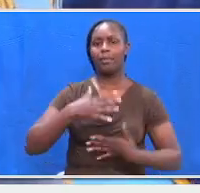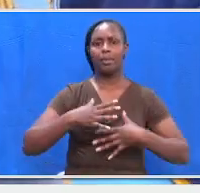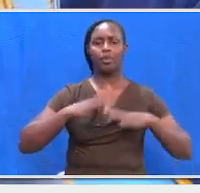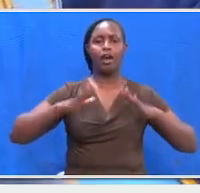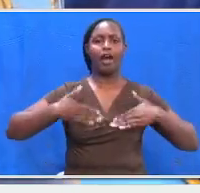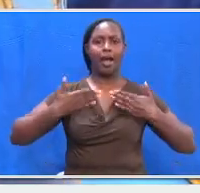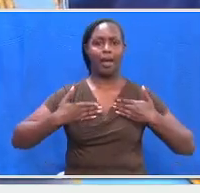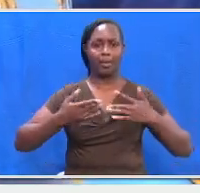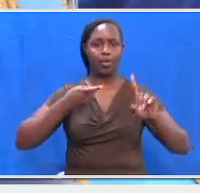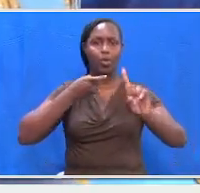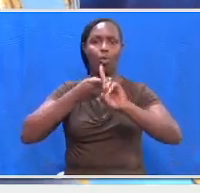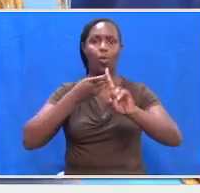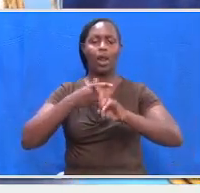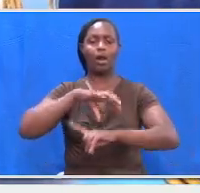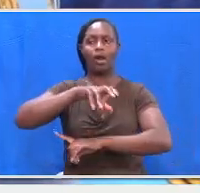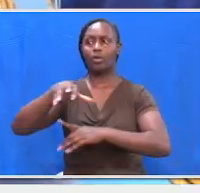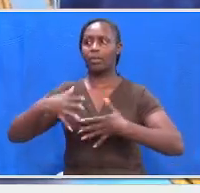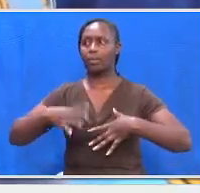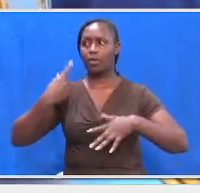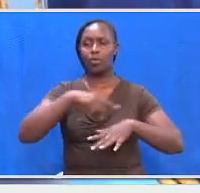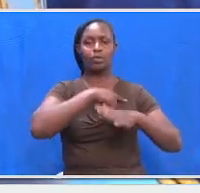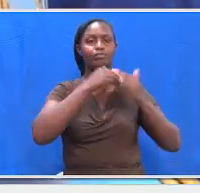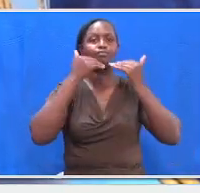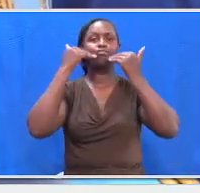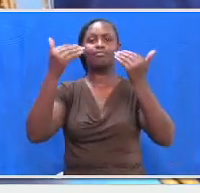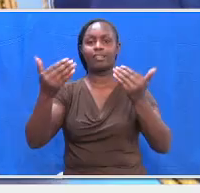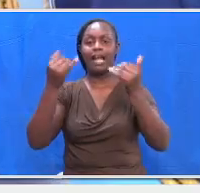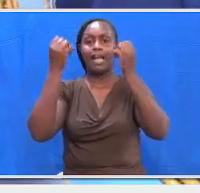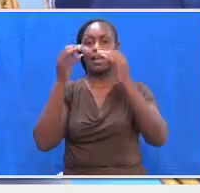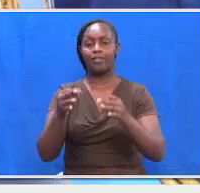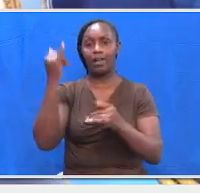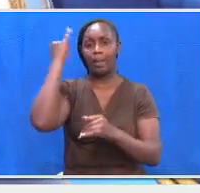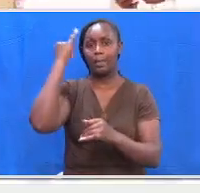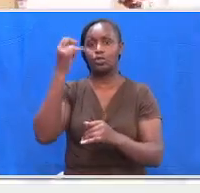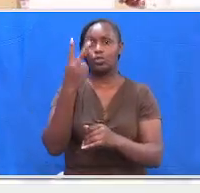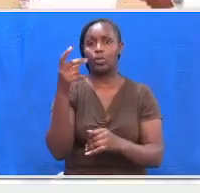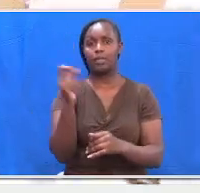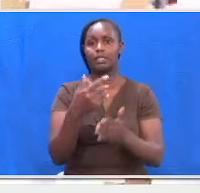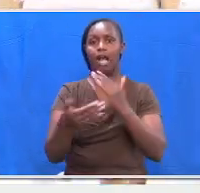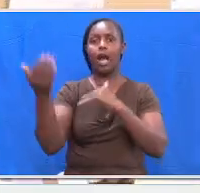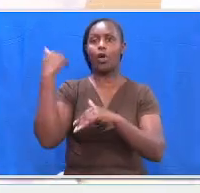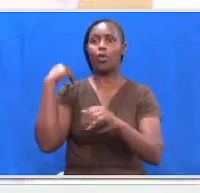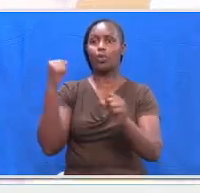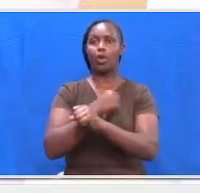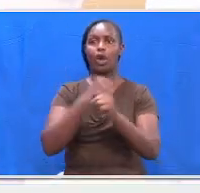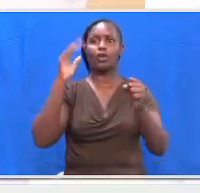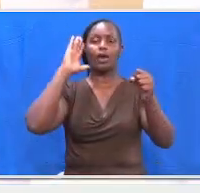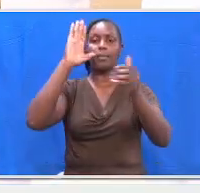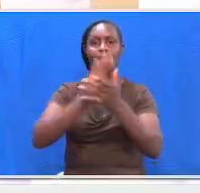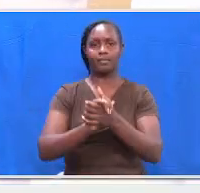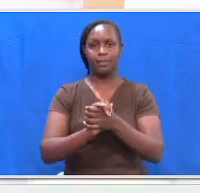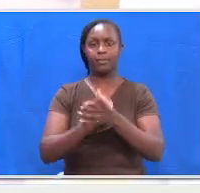are really thankful. You can imagine where we are. If you were to see this place 2 months ago, you wouldn't believe. Na Rais ametoa hotuba mzuri